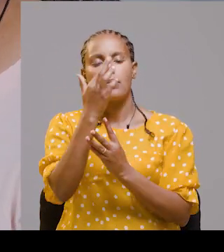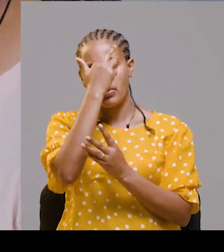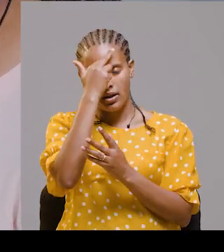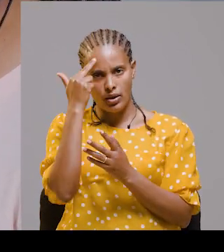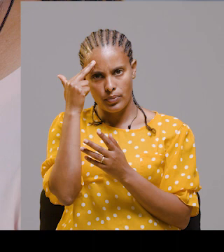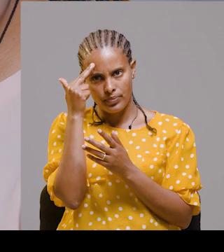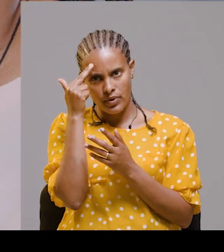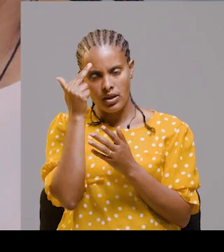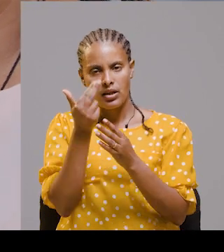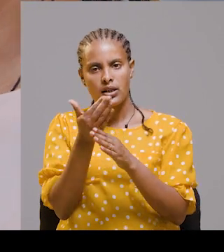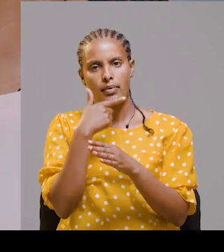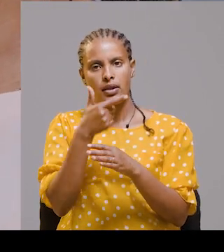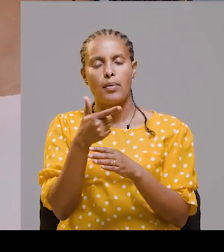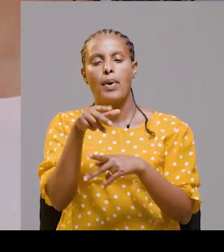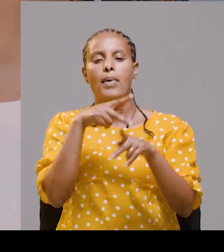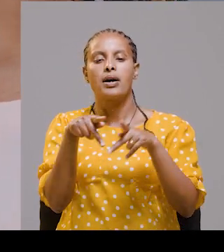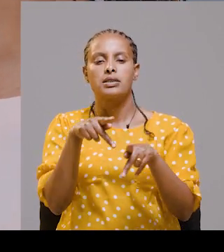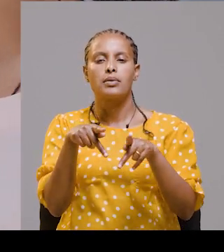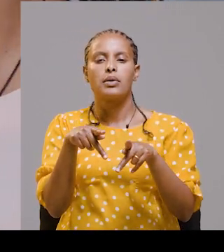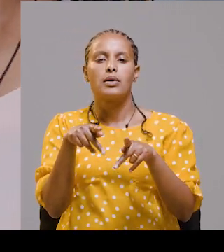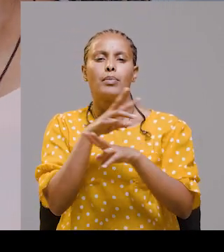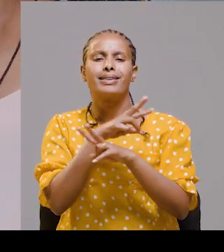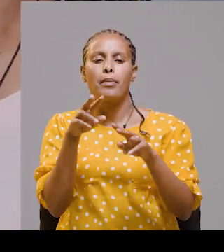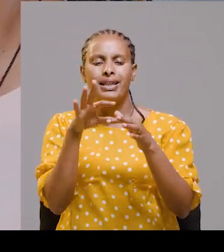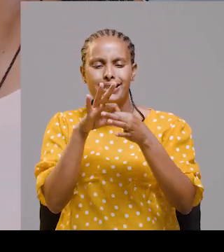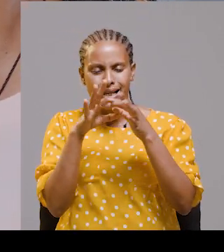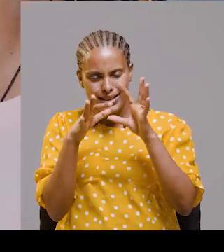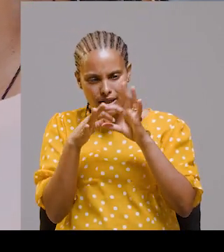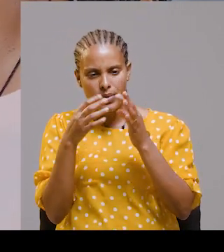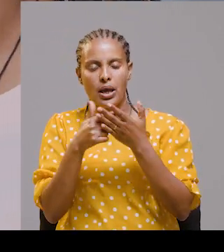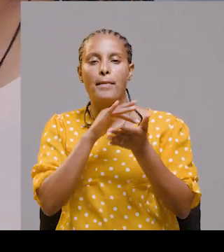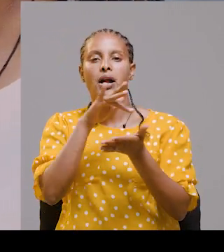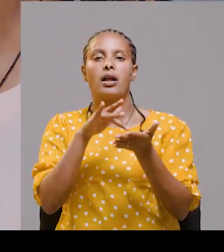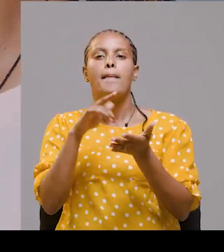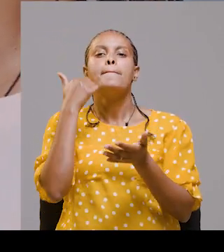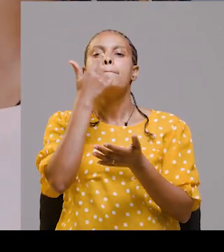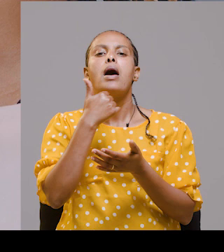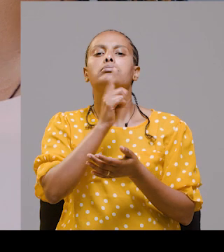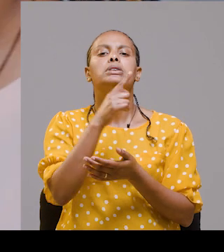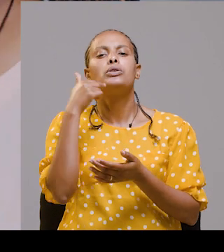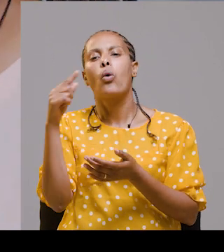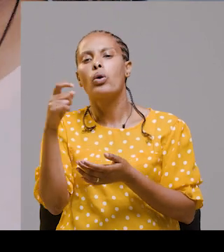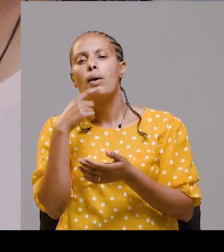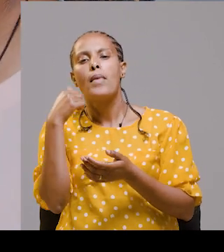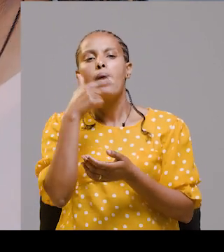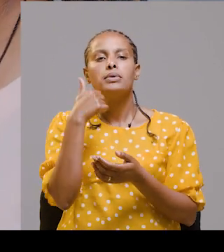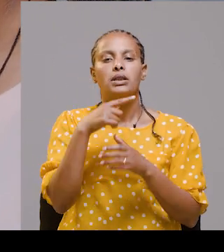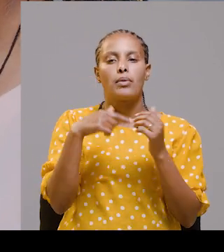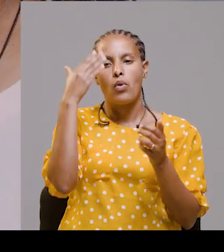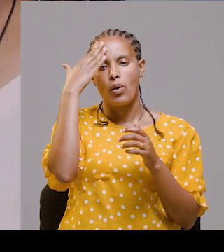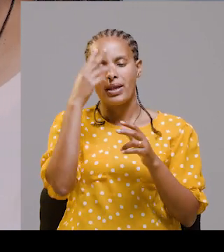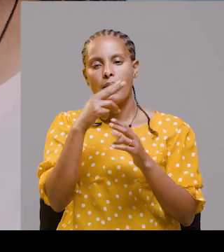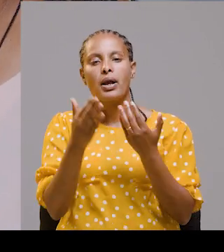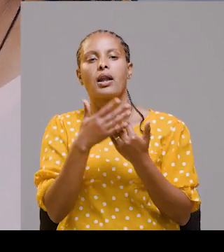ምክንያቱም ቀደም እንደተባለው ነው ማህበረሰባችን በጣም የተሳሰረ ነው በዛ መሐከል ማን ምን እንደሆነ ማን ምን እንደደረሰበት ለማወቅም